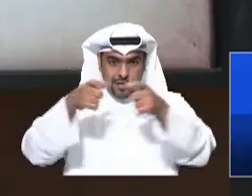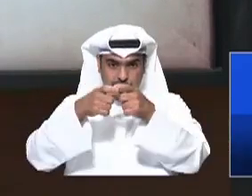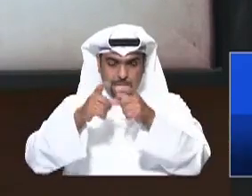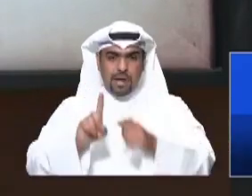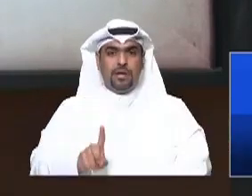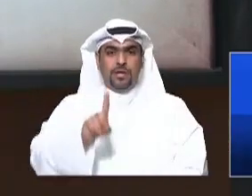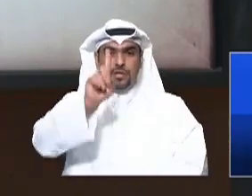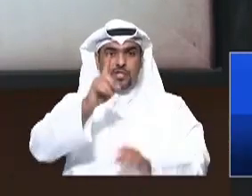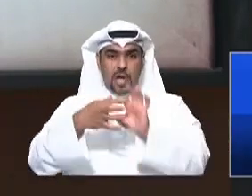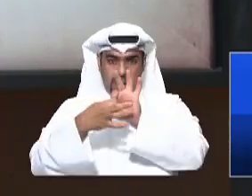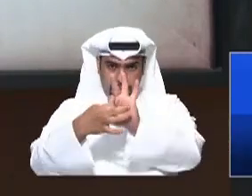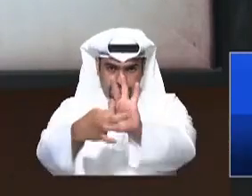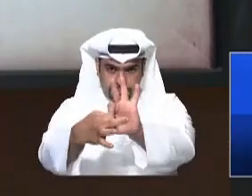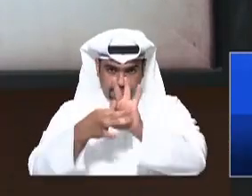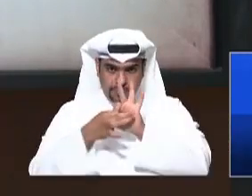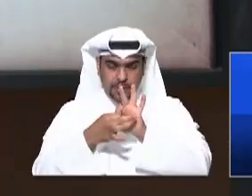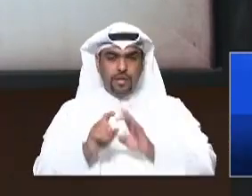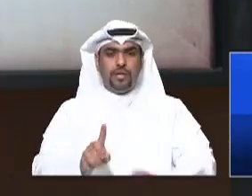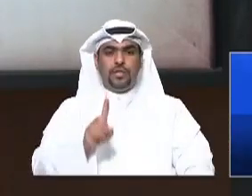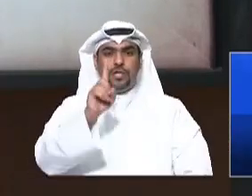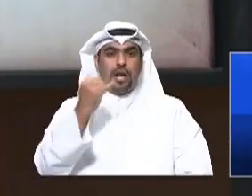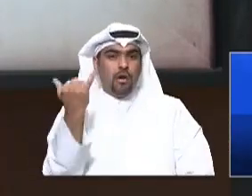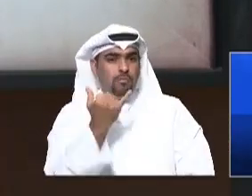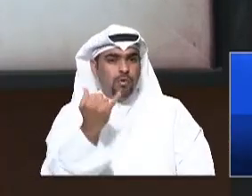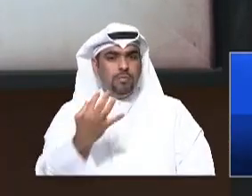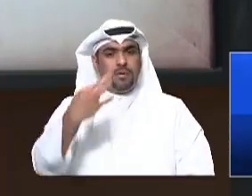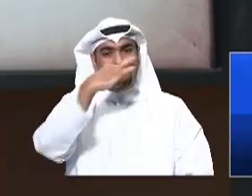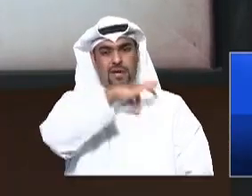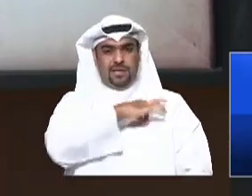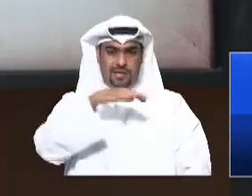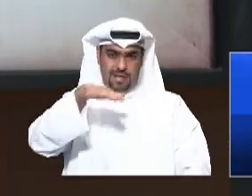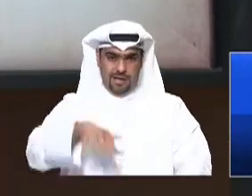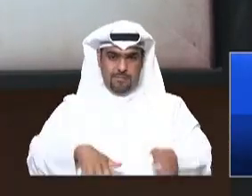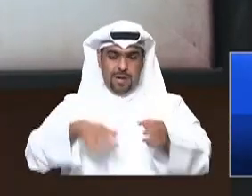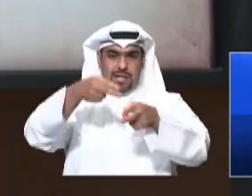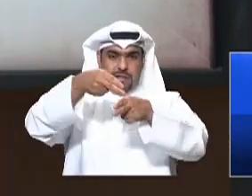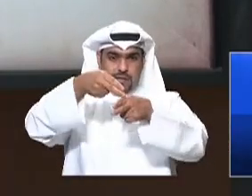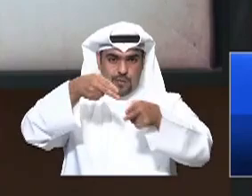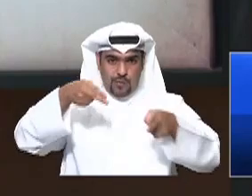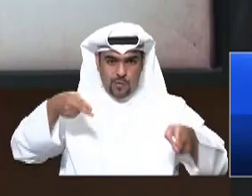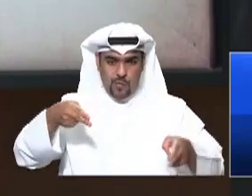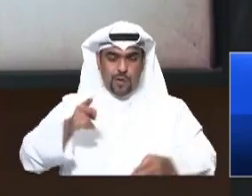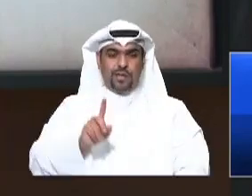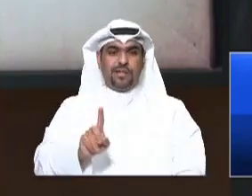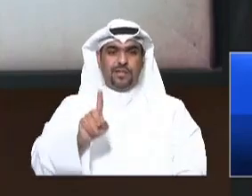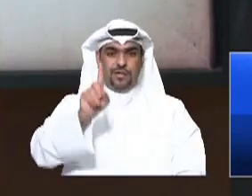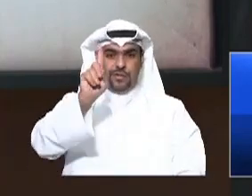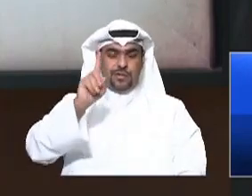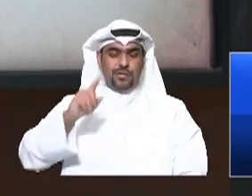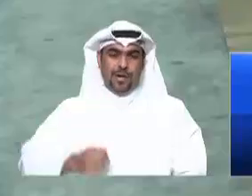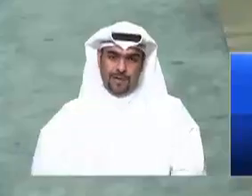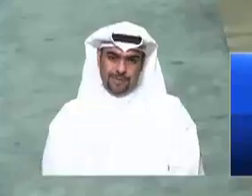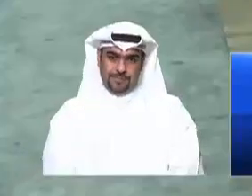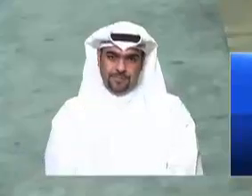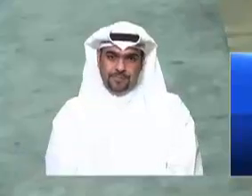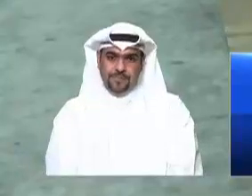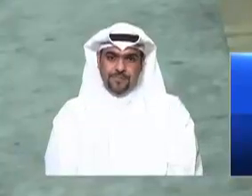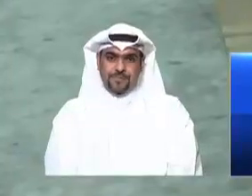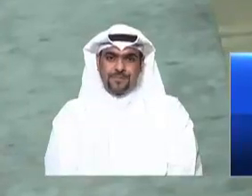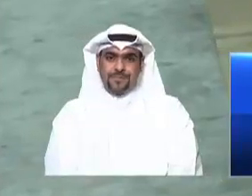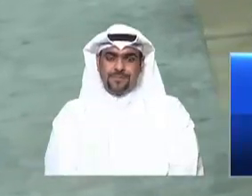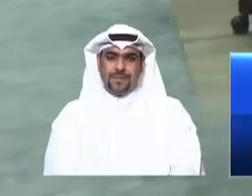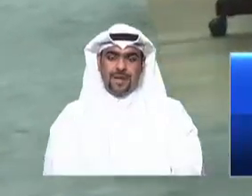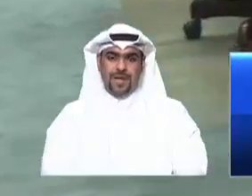إن شاء الله لتحقيق مصالح الكويت إن شاء الله والدعم، ونمشي بمشاريعها إن شاء الله.